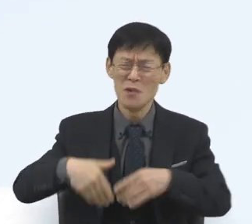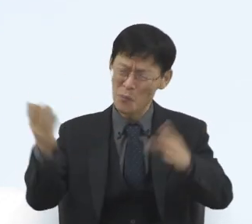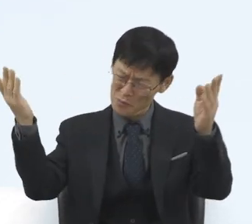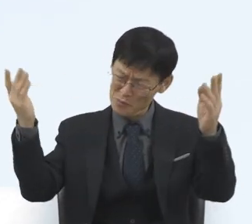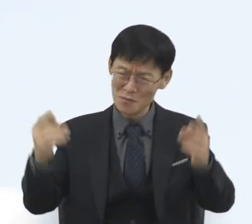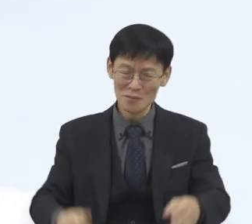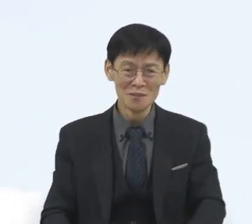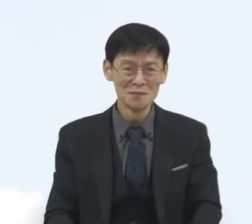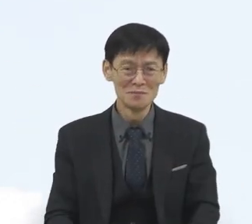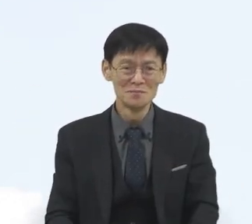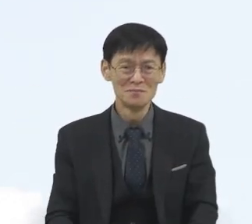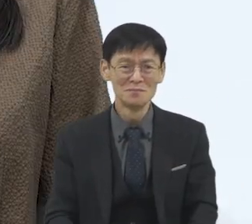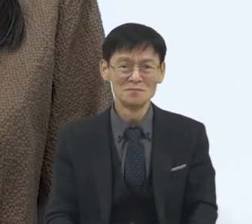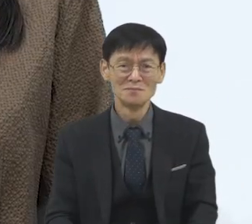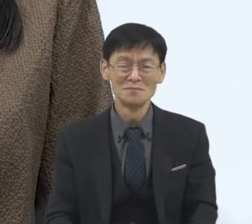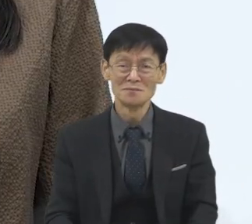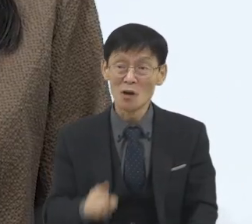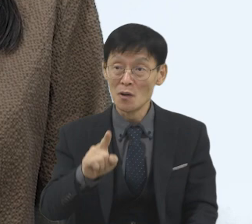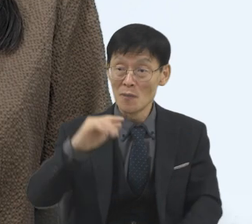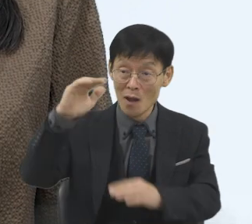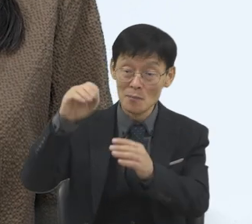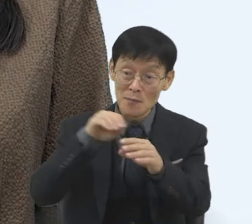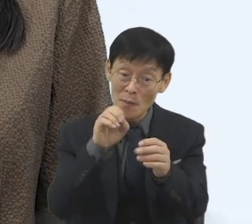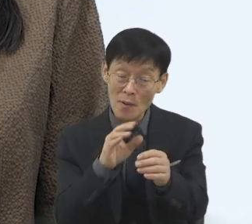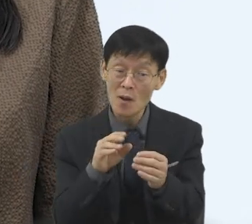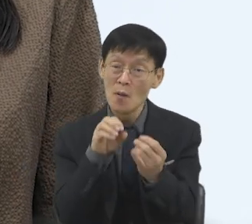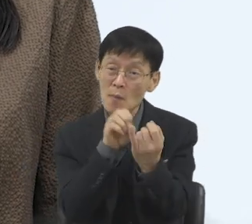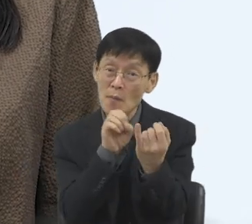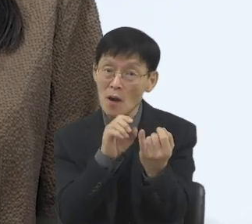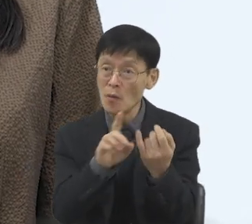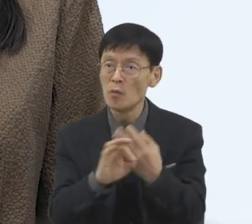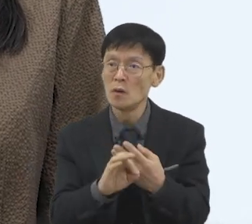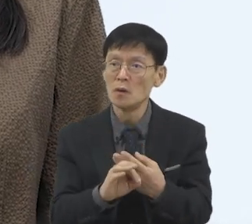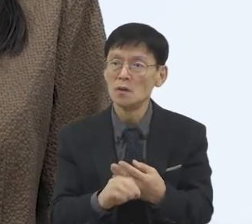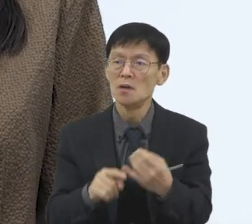갈 필요가 없어. 이런